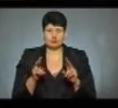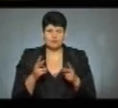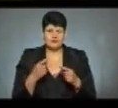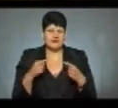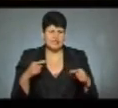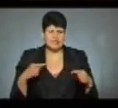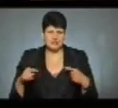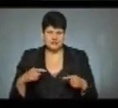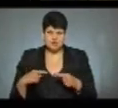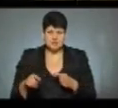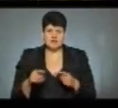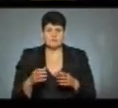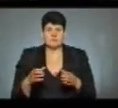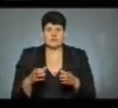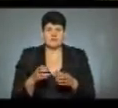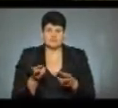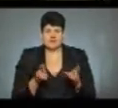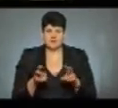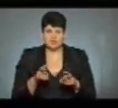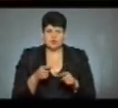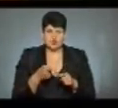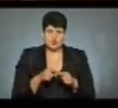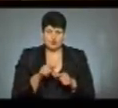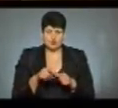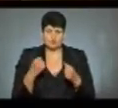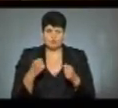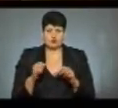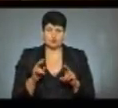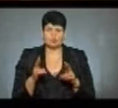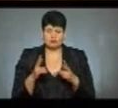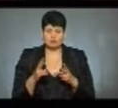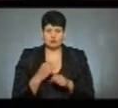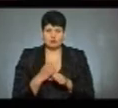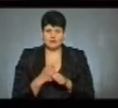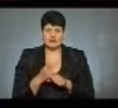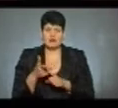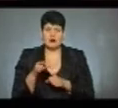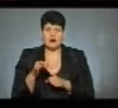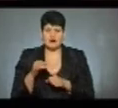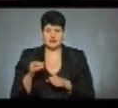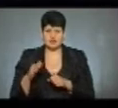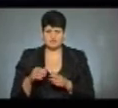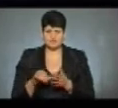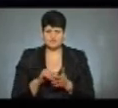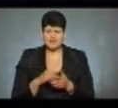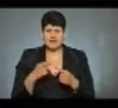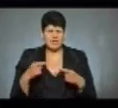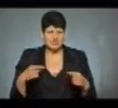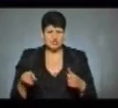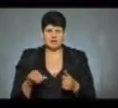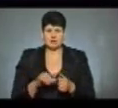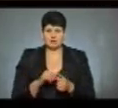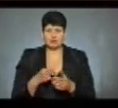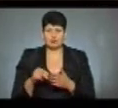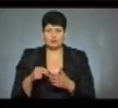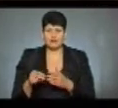фігуранти справи – працівники та відвідувачі цього спортклубу. Метамфетамін виготовляли в гаражах, каже Олександр Богомол. Інші наркотики закуповували в